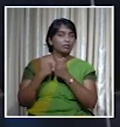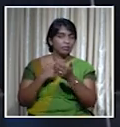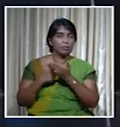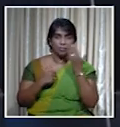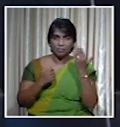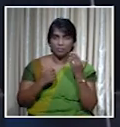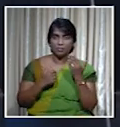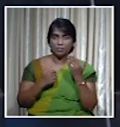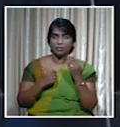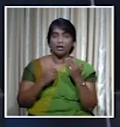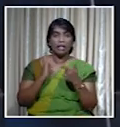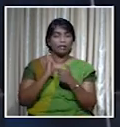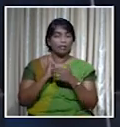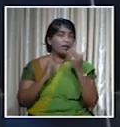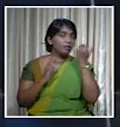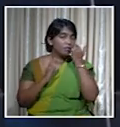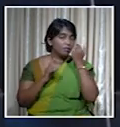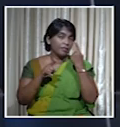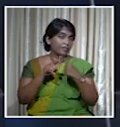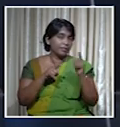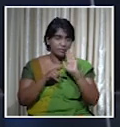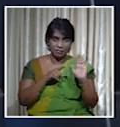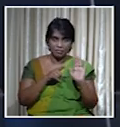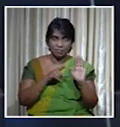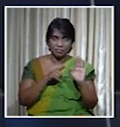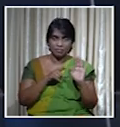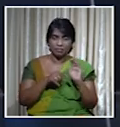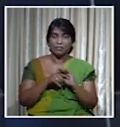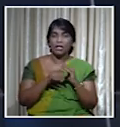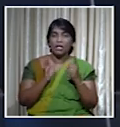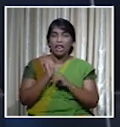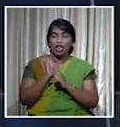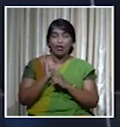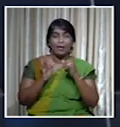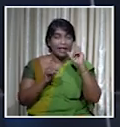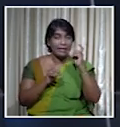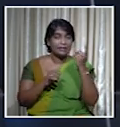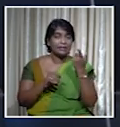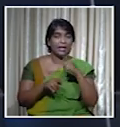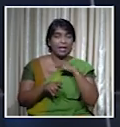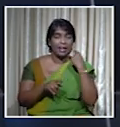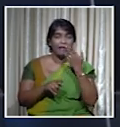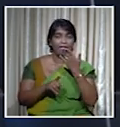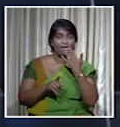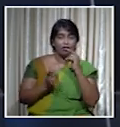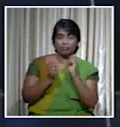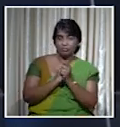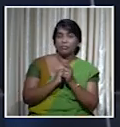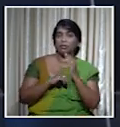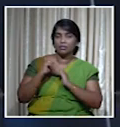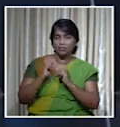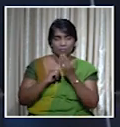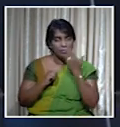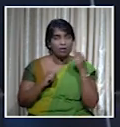පුළුවන් තලසීමියා රෝගය සඳහා පත්මාරක් නෙමෙයි ලියුකේමියා රෝගයට පවා මේ ක්‍රමවේදය පාවිච්චි කරන්න පුළුවන්